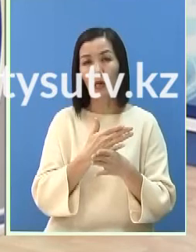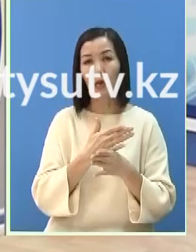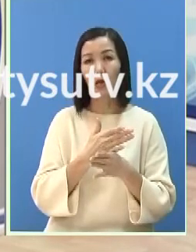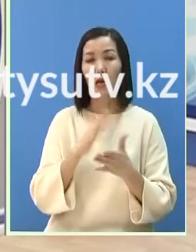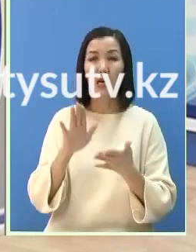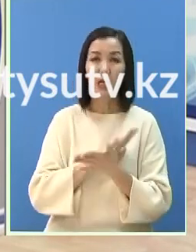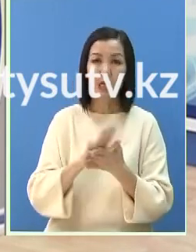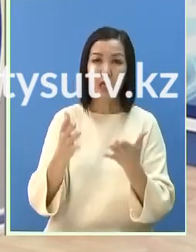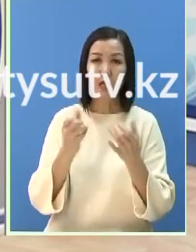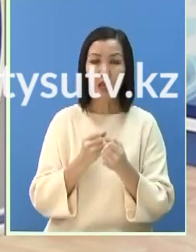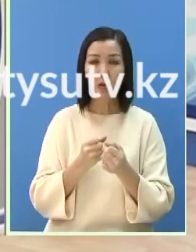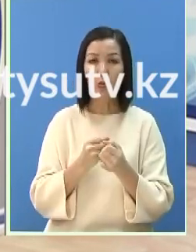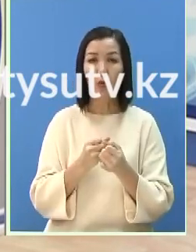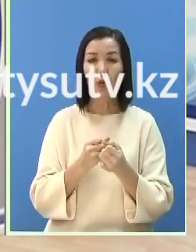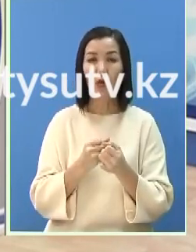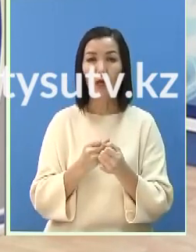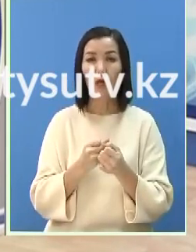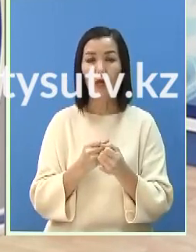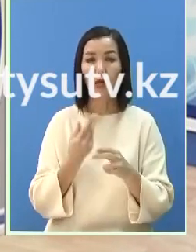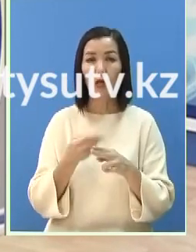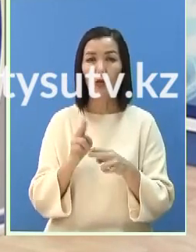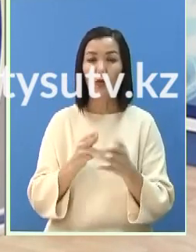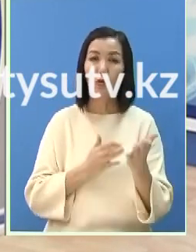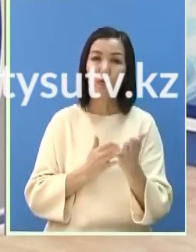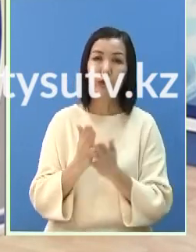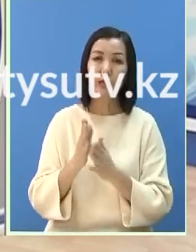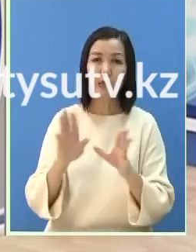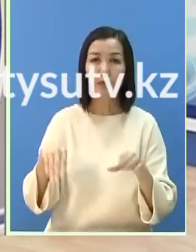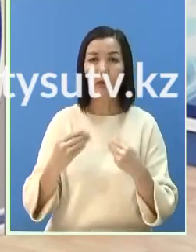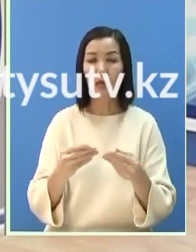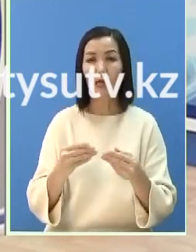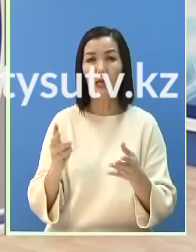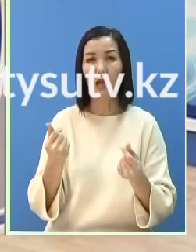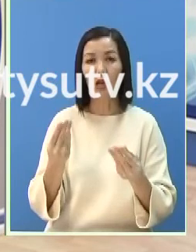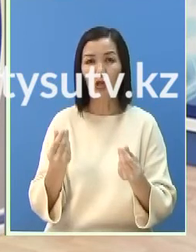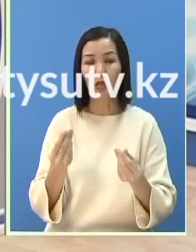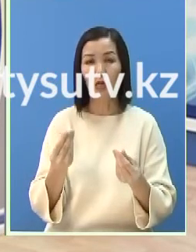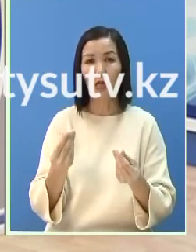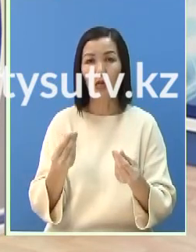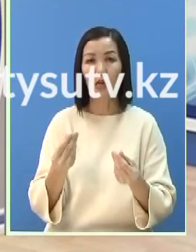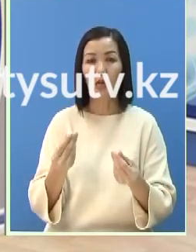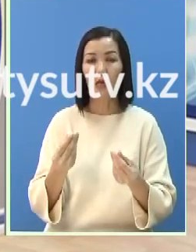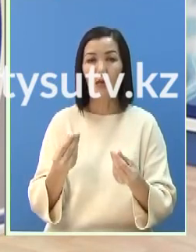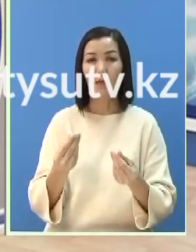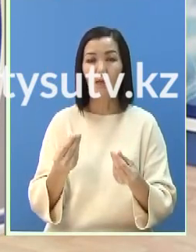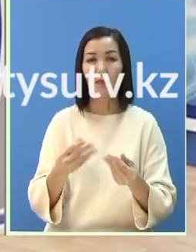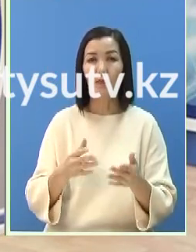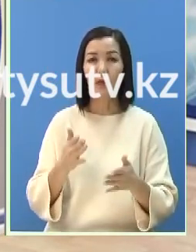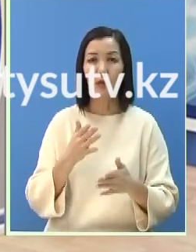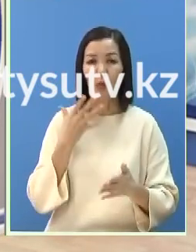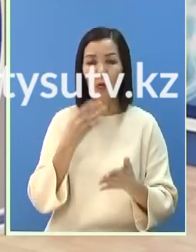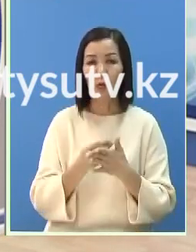грант, подведение инфраструктуры дейді, сол бағытта берілген қаражаттар болады. Жаңағы өзіміздің